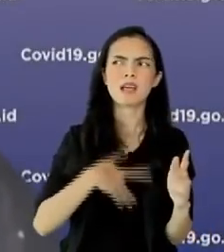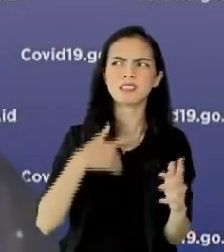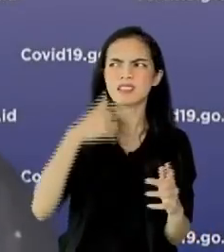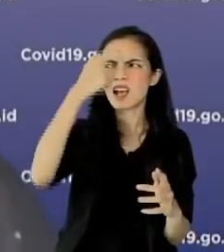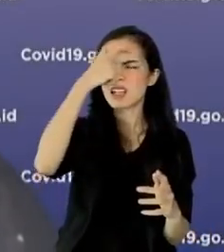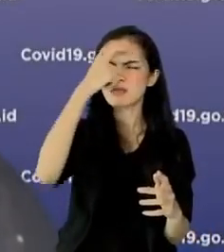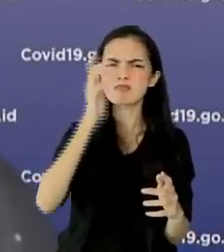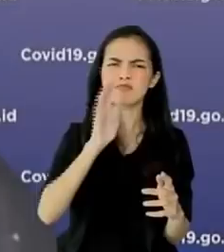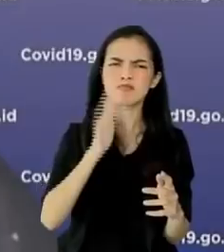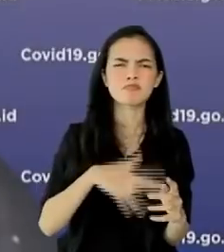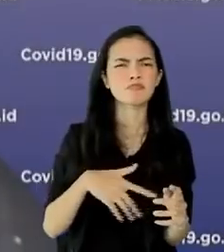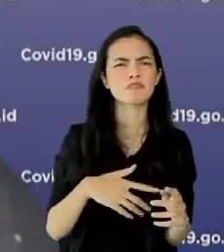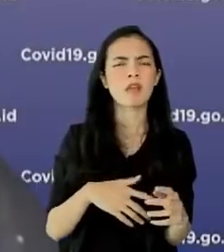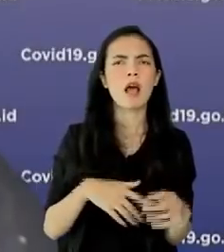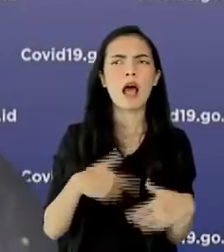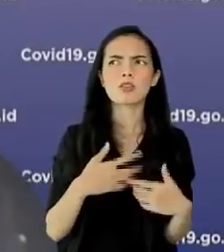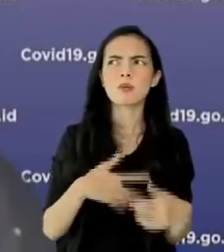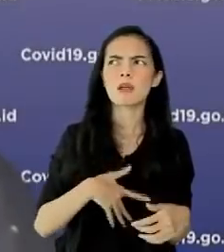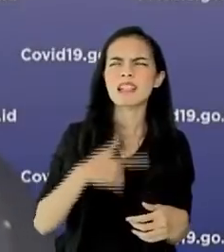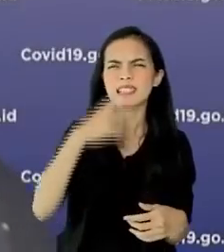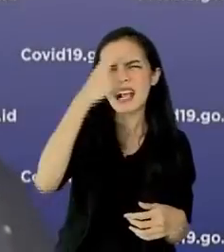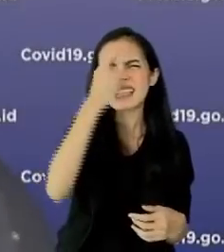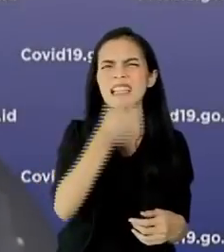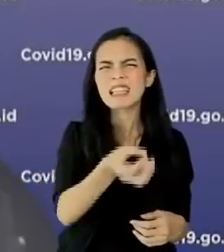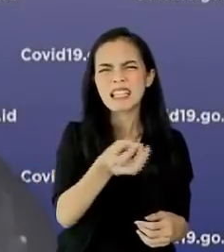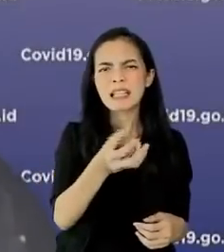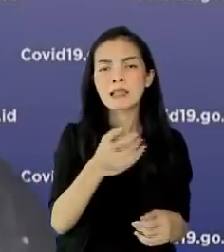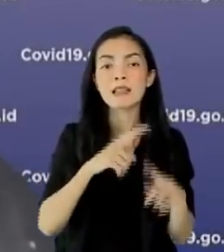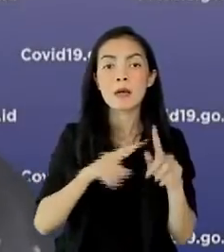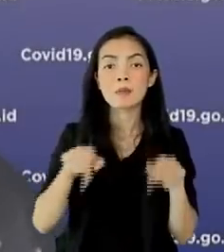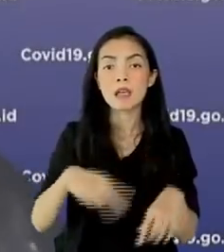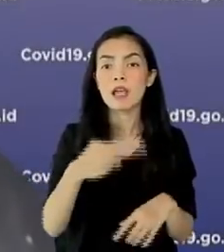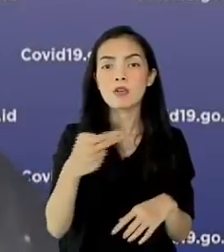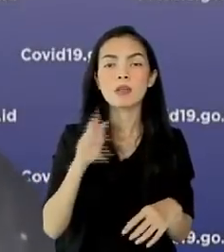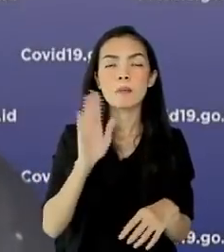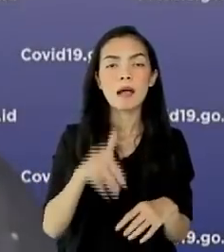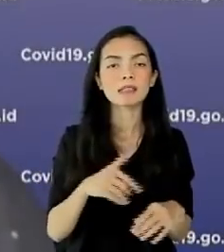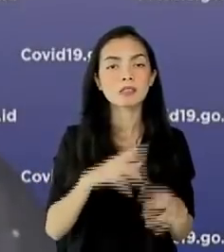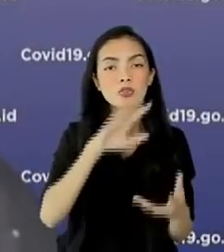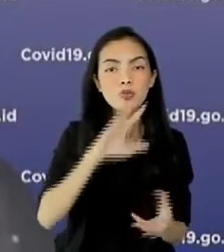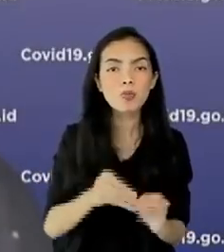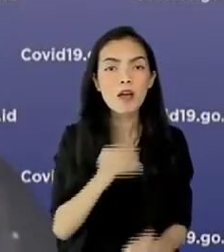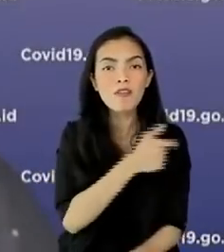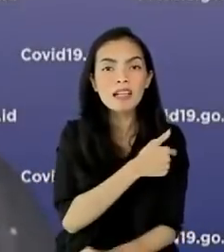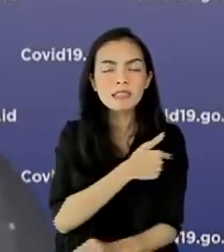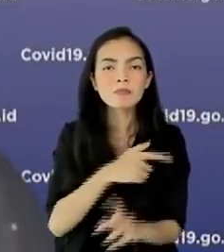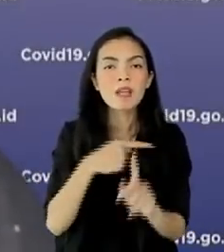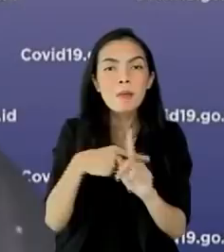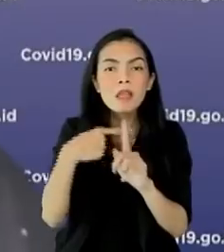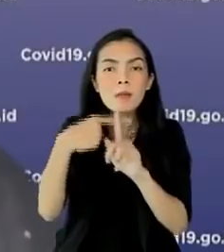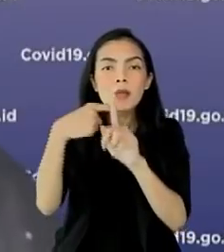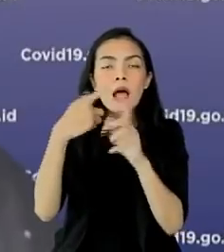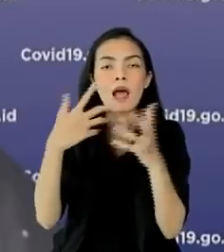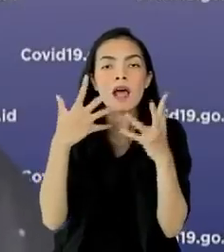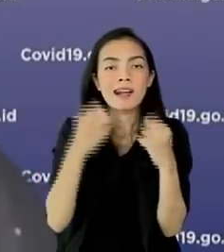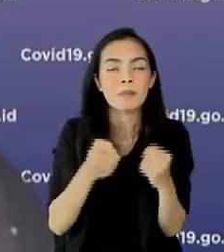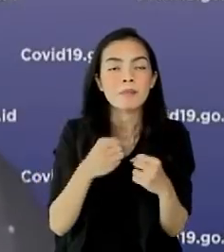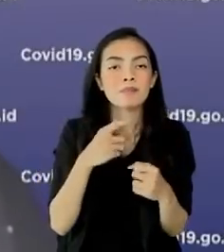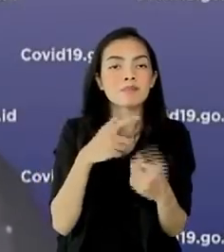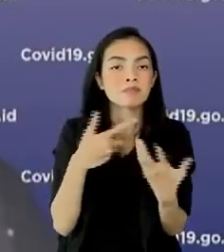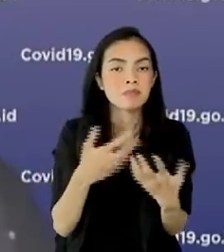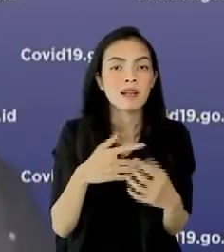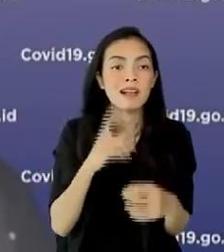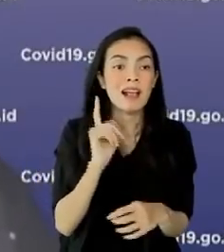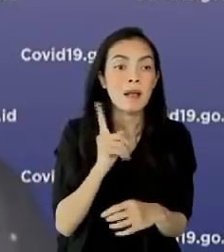ringan bahkan tidak bergejala sama sekali. Nah, di kita masih mengejar vaksinasi tadi, harapannya adalah ketika